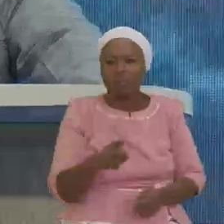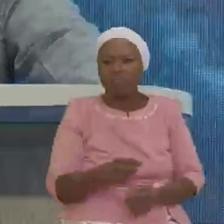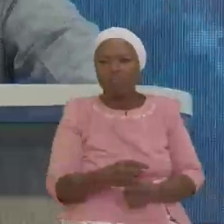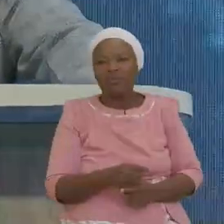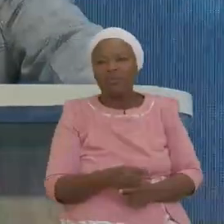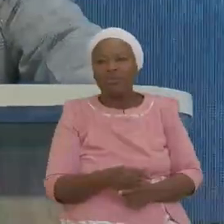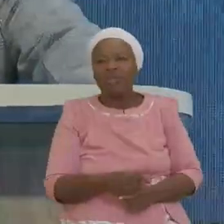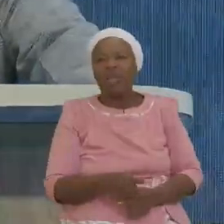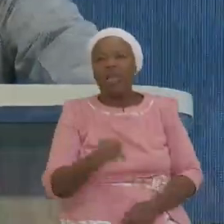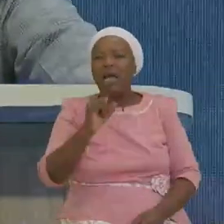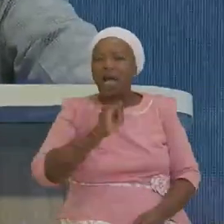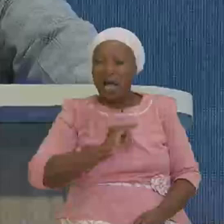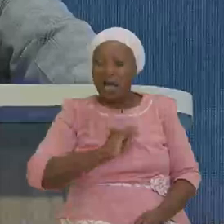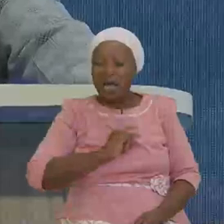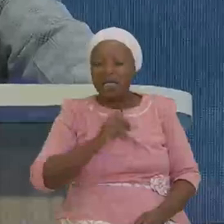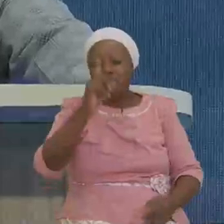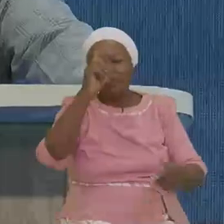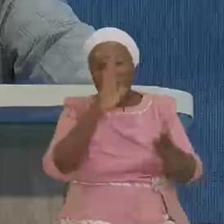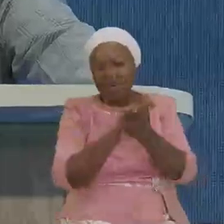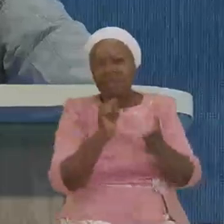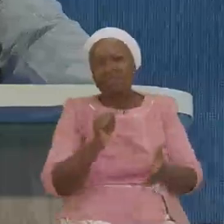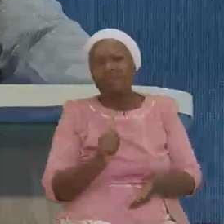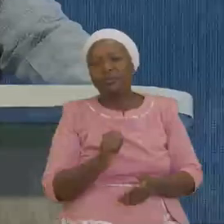Le Sauveur se présente à toi.